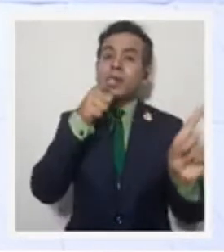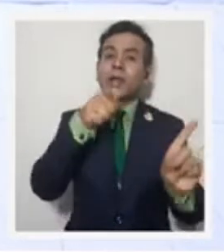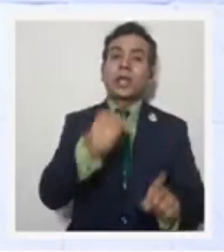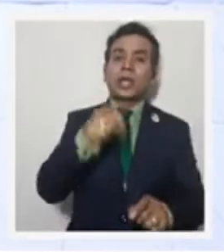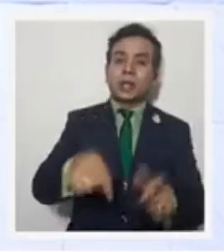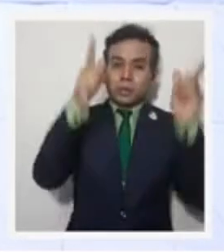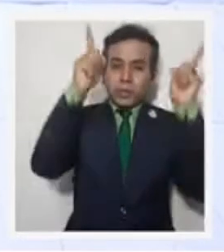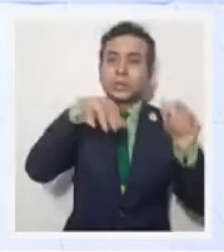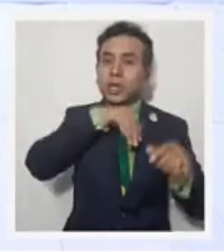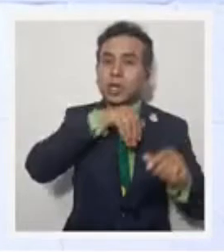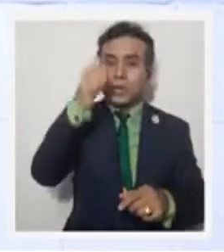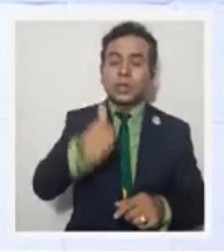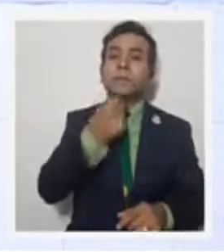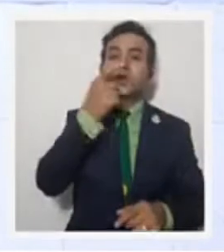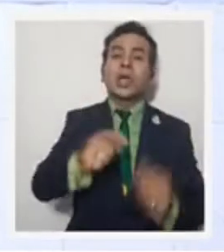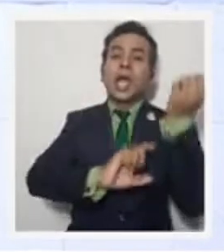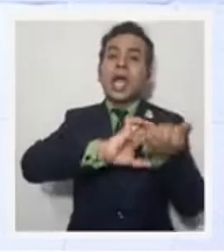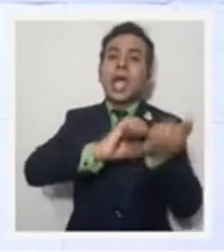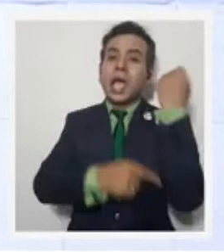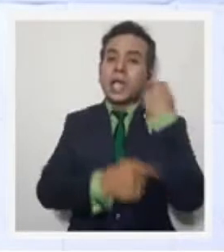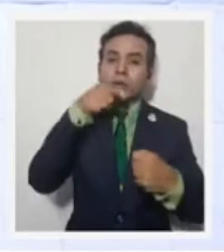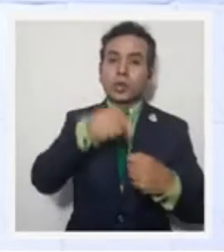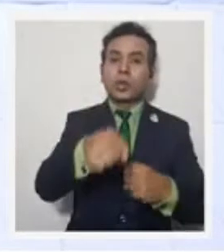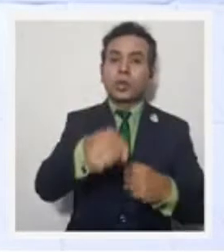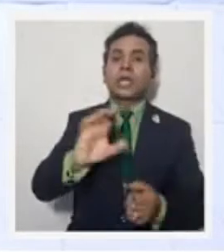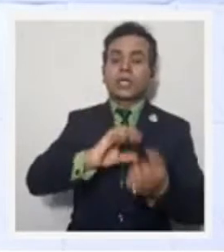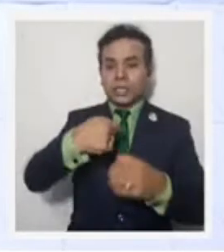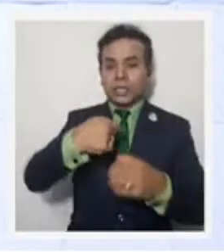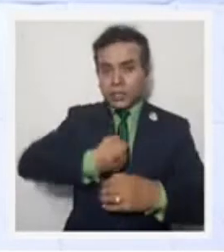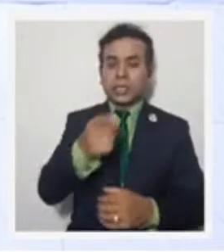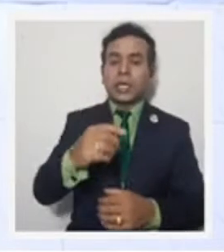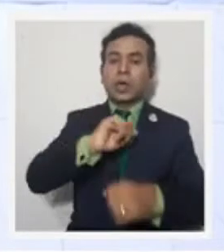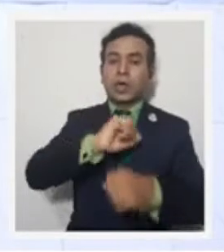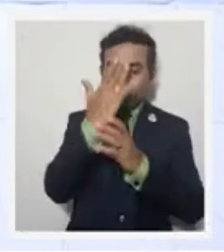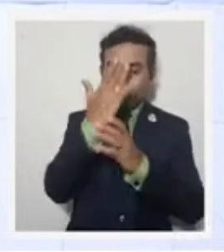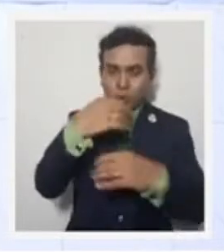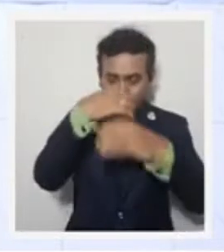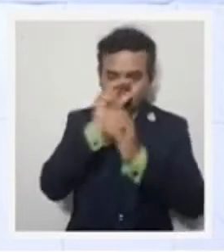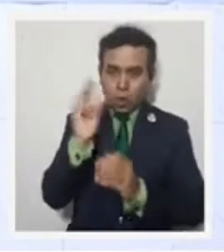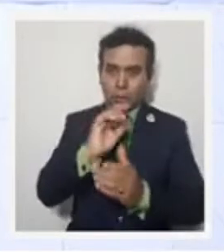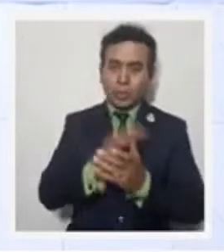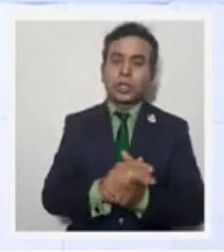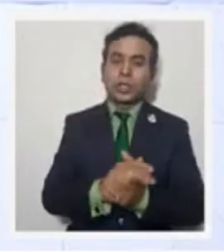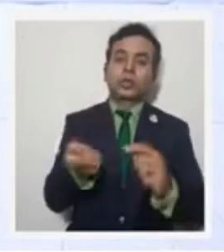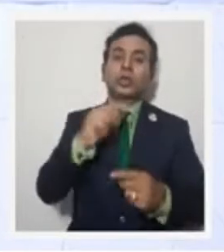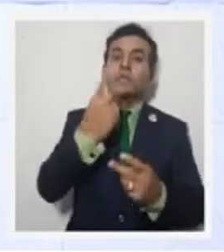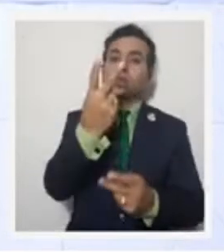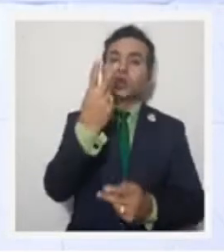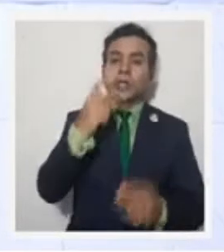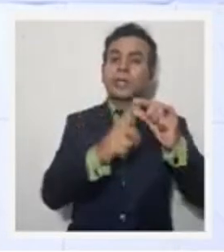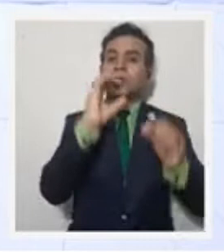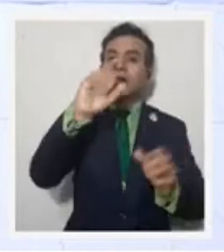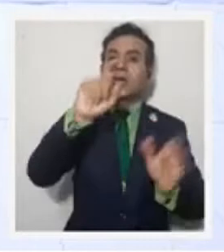অবকাশ আছে আমাদের চট্টগ্রাম ভেটেরিনারি অ্যান্ড অ্যানিমেল সায়েন্স বিশ্ববিদ্যালয় তারা যেমন নিজেরাই পরীক্ষা করছেন তাদের নিজস্ব